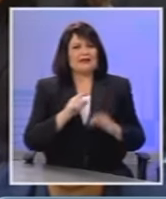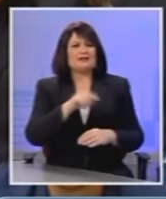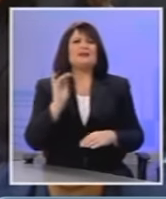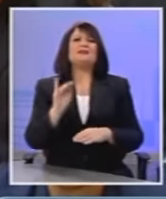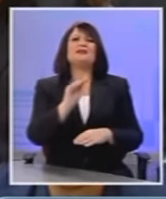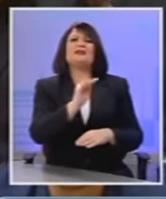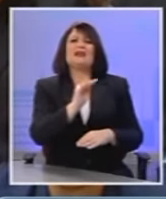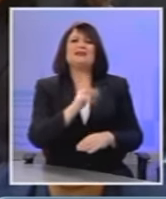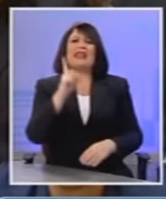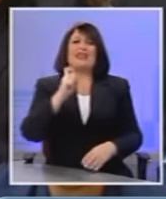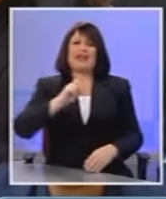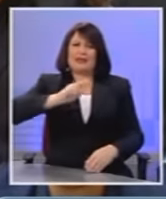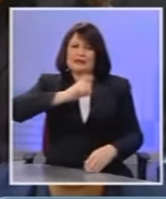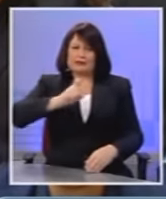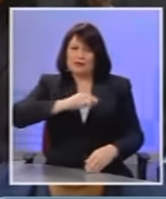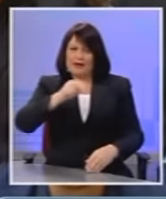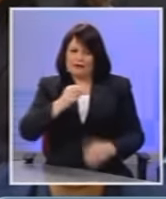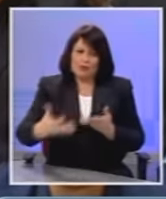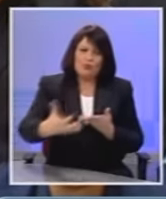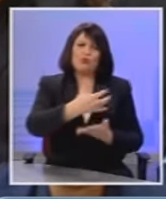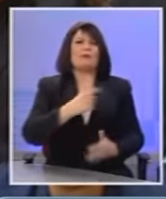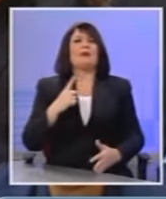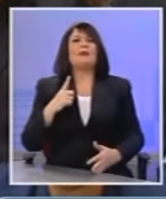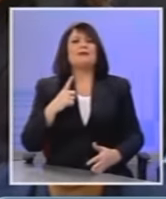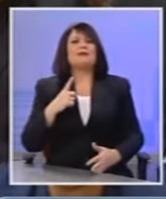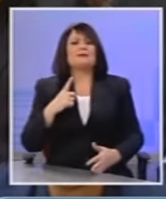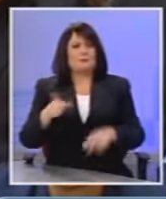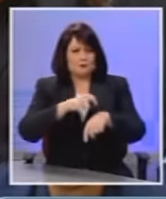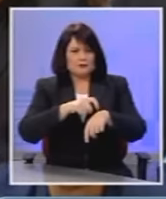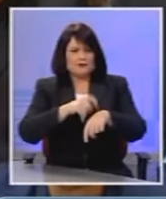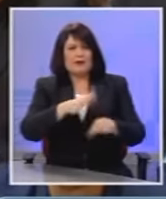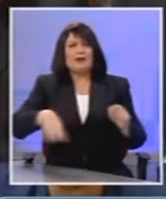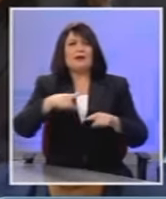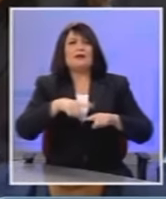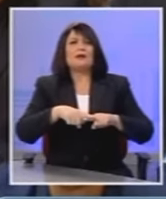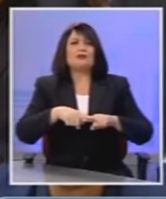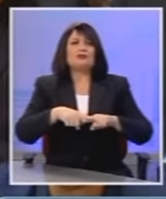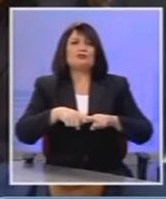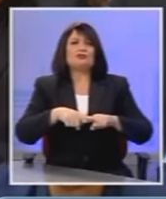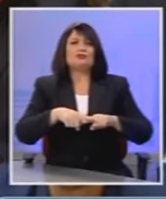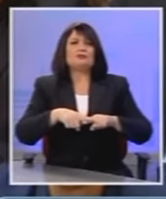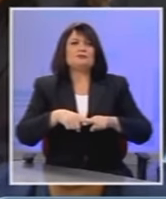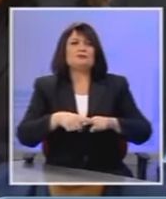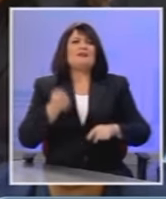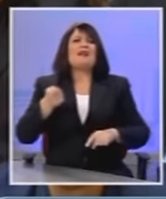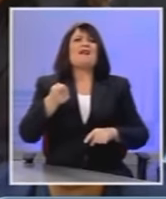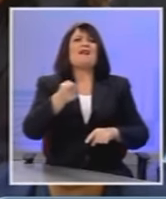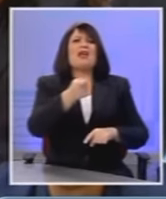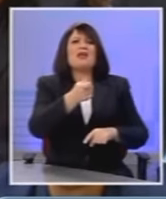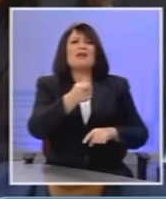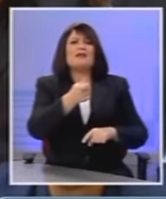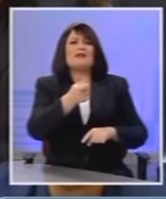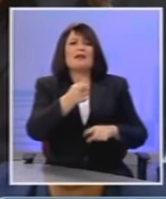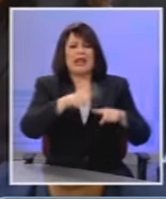μαζέψετε περίπου 10 δισεκατομμύρια ευρώ, την ίδια στιγμή που ο ελληνικός λαός, τα ανεξόφλητα χρέη του ελληνικού λαού προς το